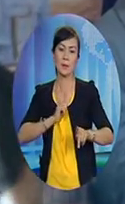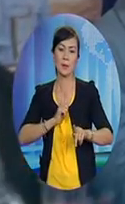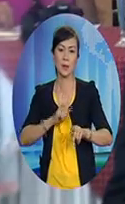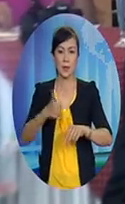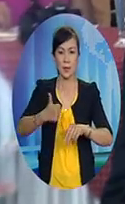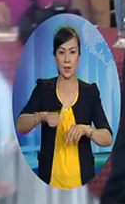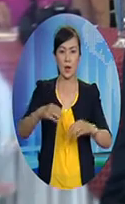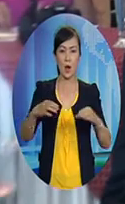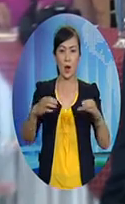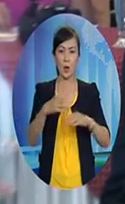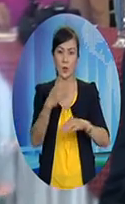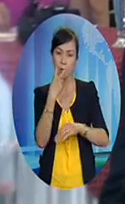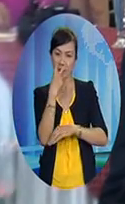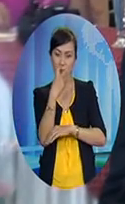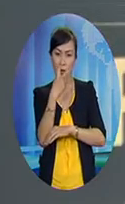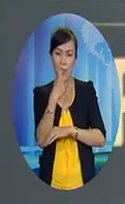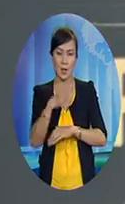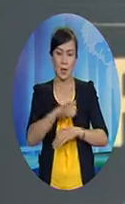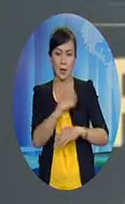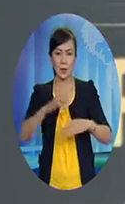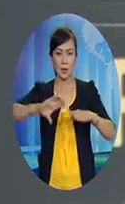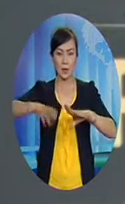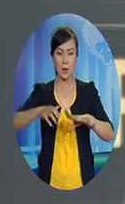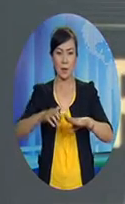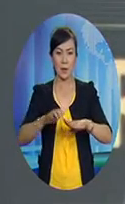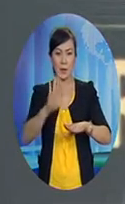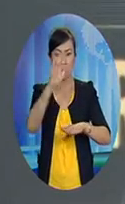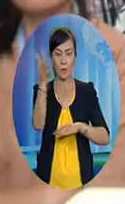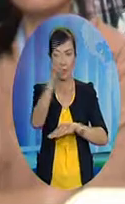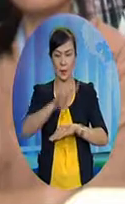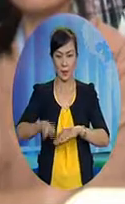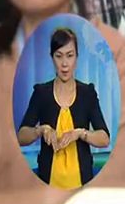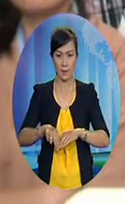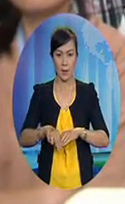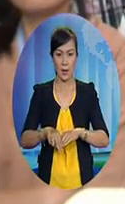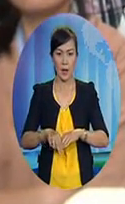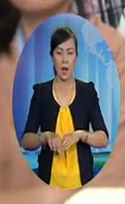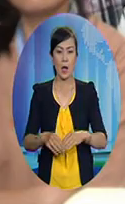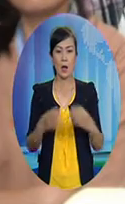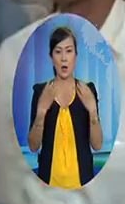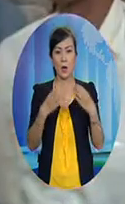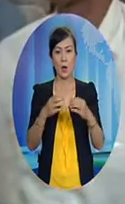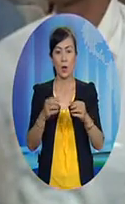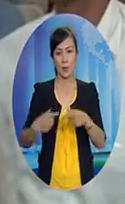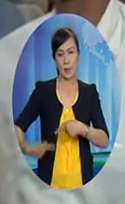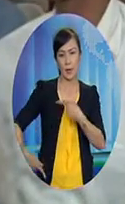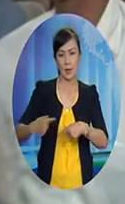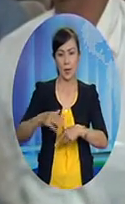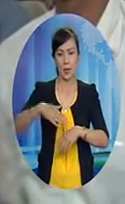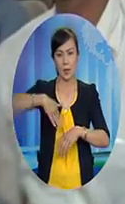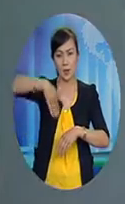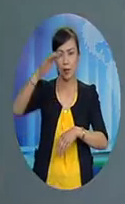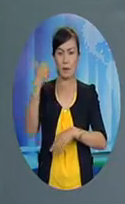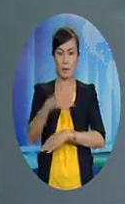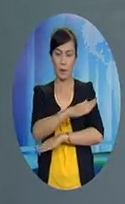đánh giá của hội đồng giám khảo là những doanh nhân, diễn giả hàng đầu Việt Nam, các thí sinh đã có cơ hội cọ sát, cạnh tranh cùng nhau để trưởng thành và phát